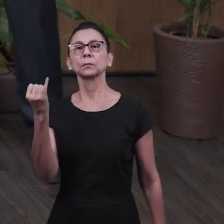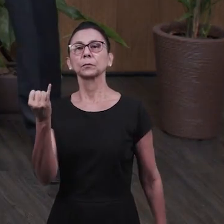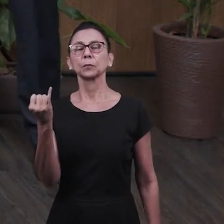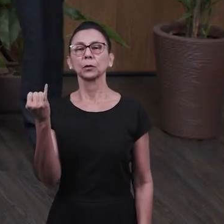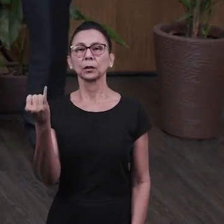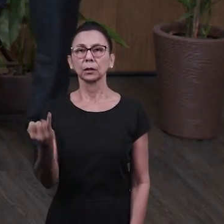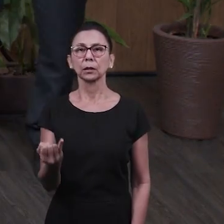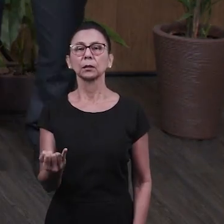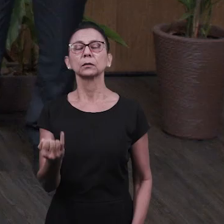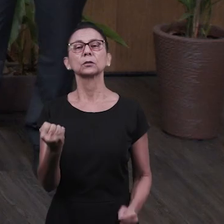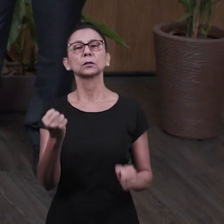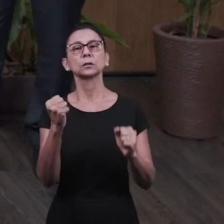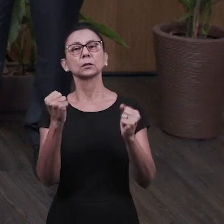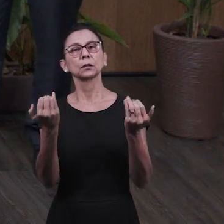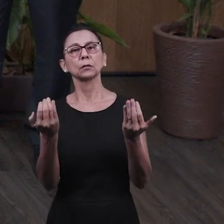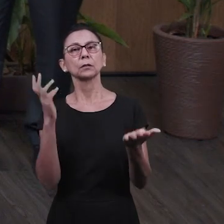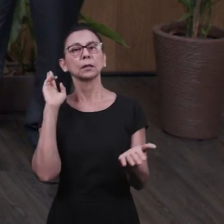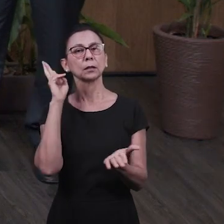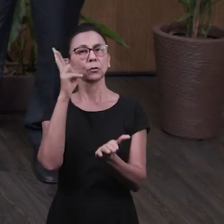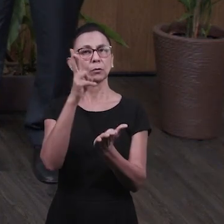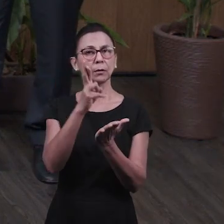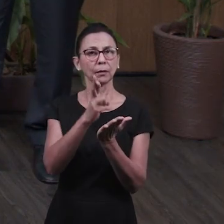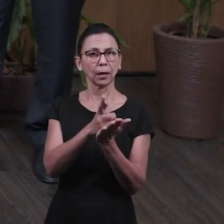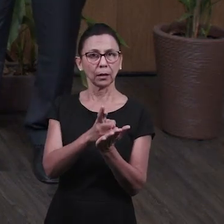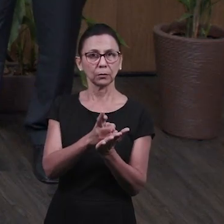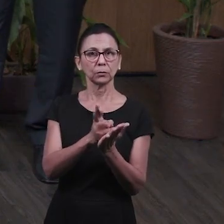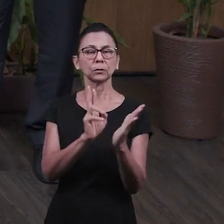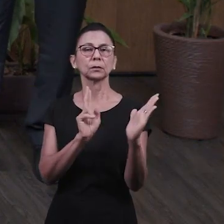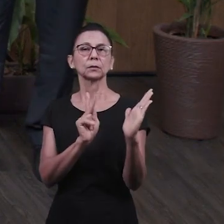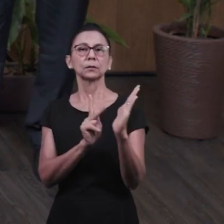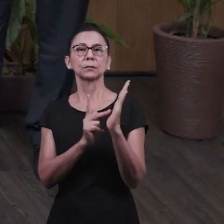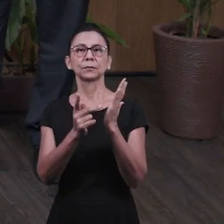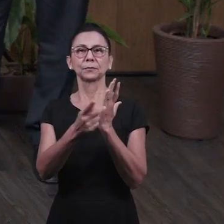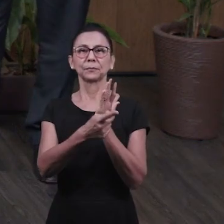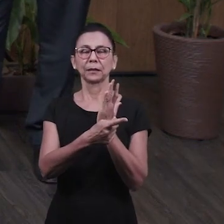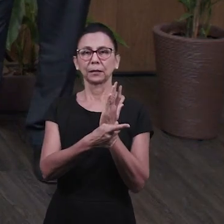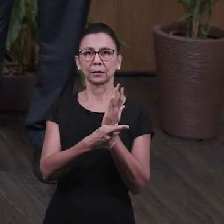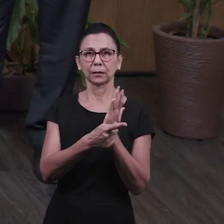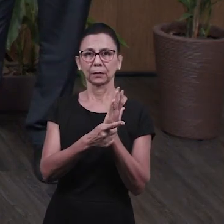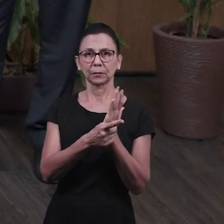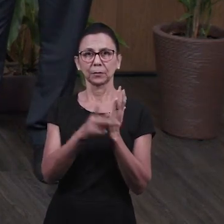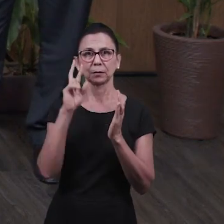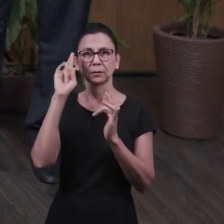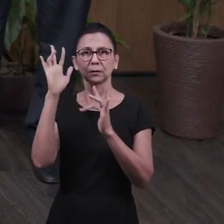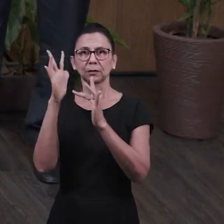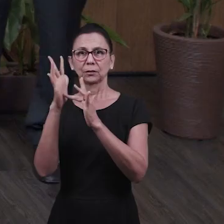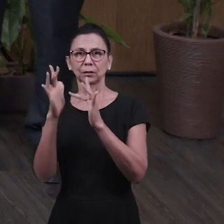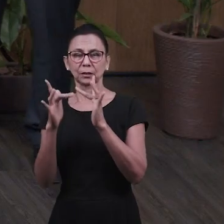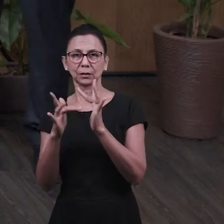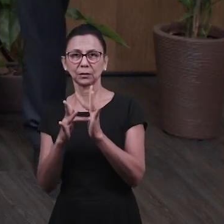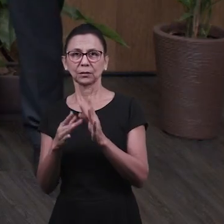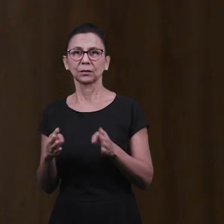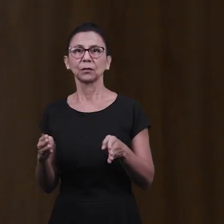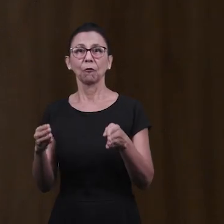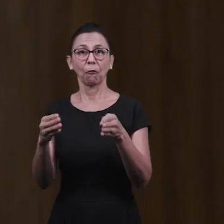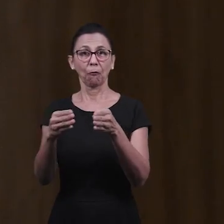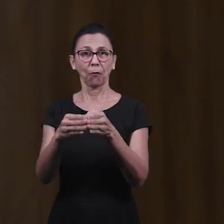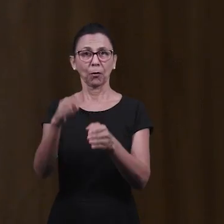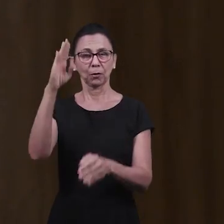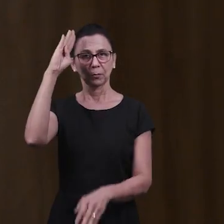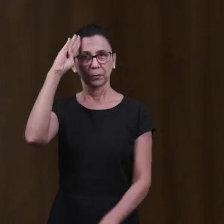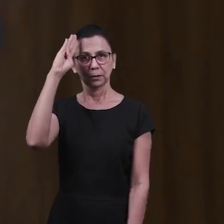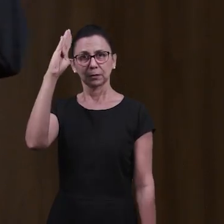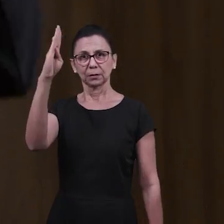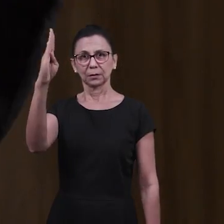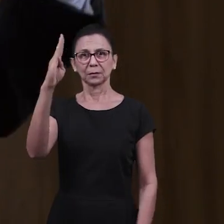mettant l'accent sur l'importance et les bénéfices des paraboles dites par le Seigneur Jésus,